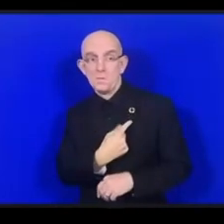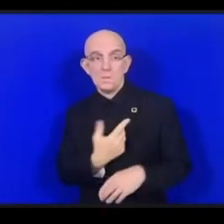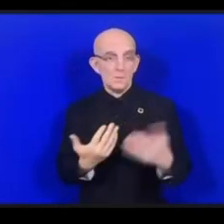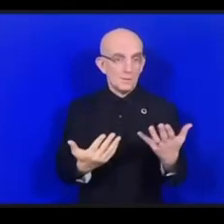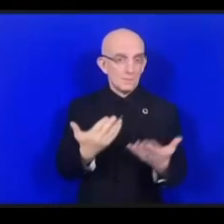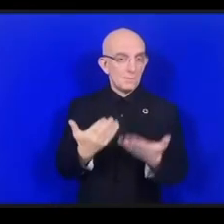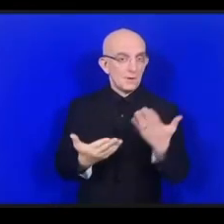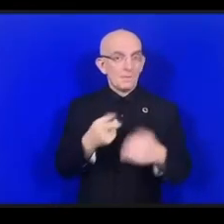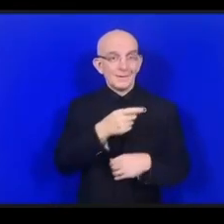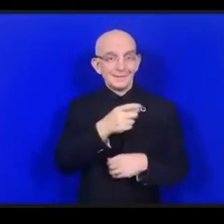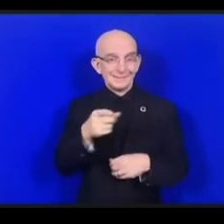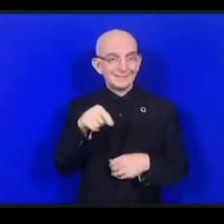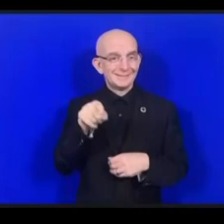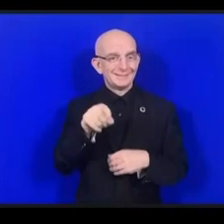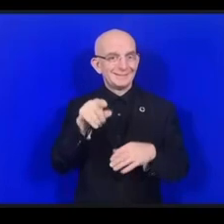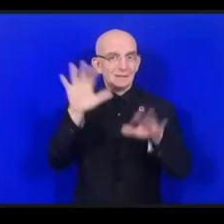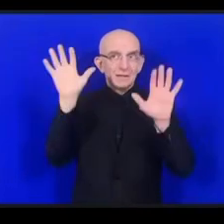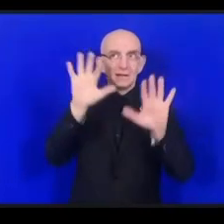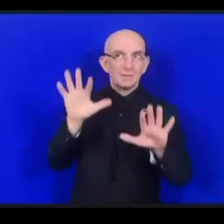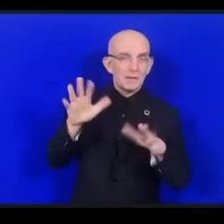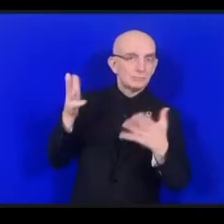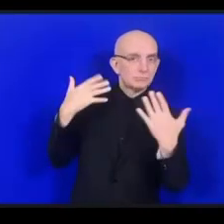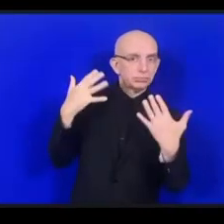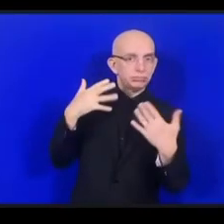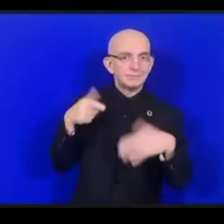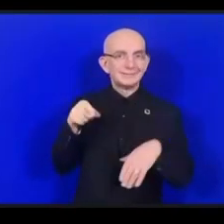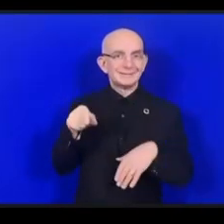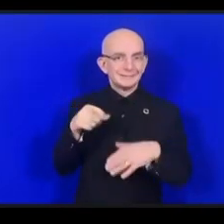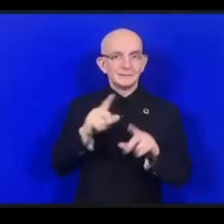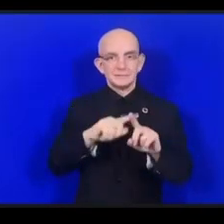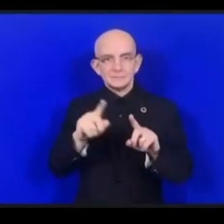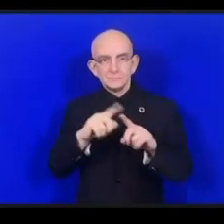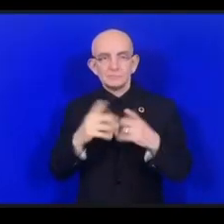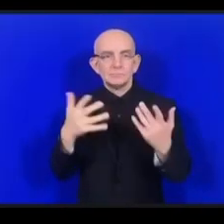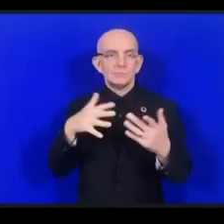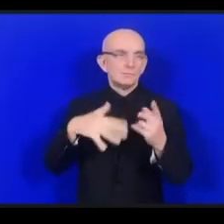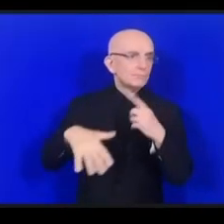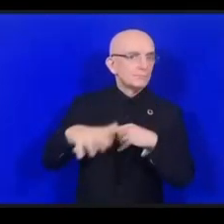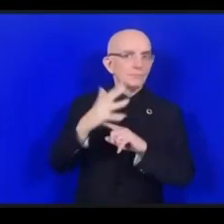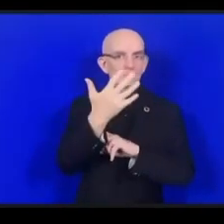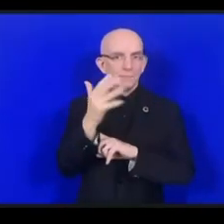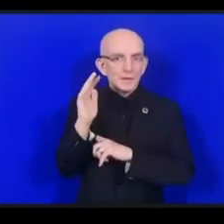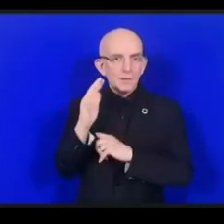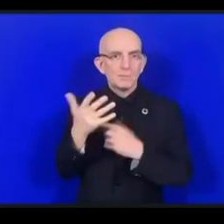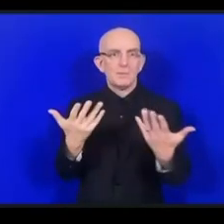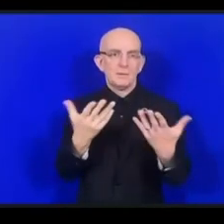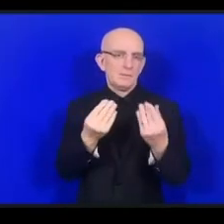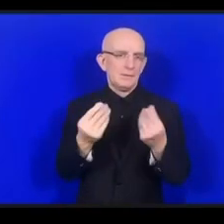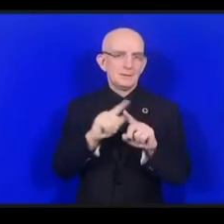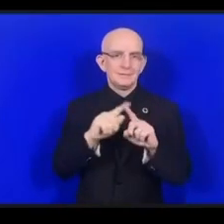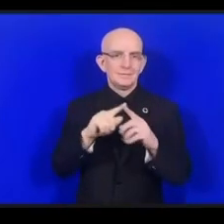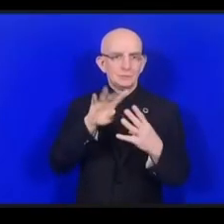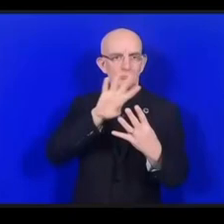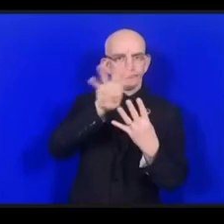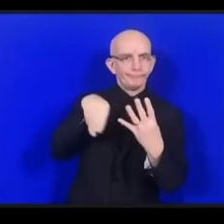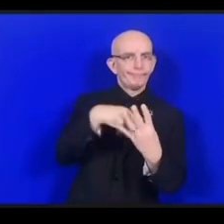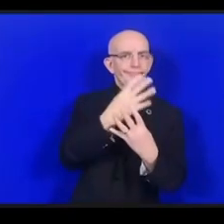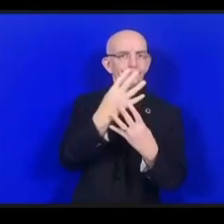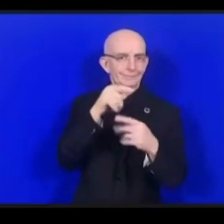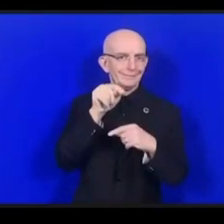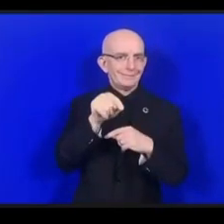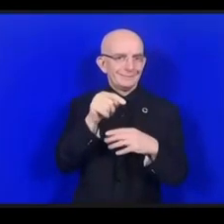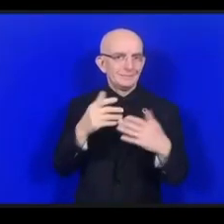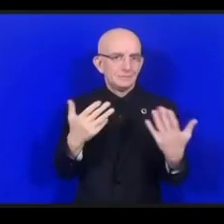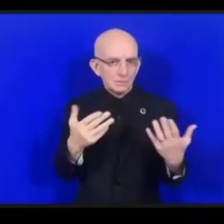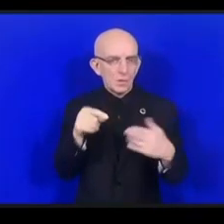奇变，有的是关于环境。那你有这些开放的就免费的这样的一些内